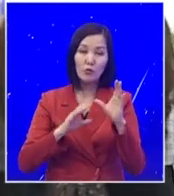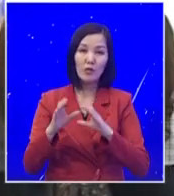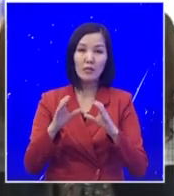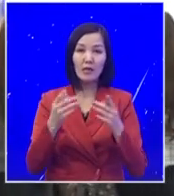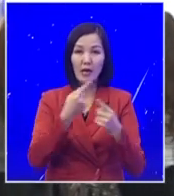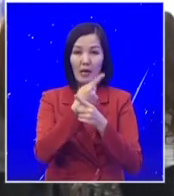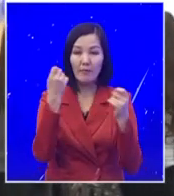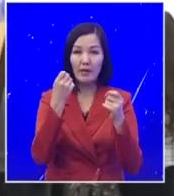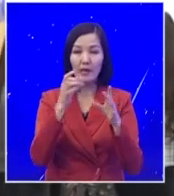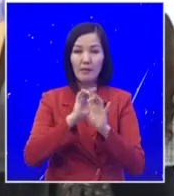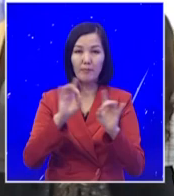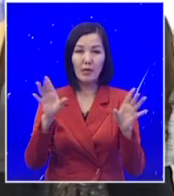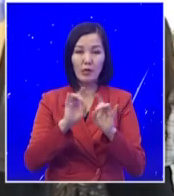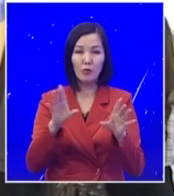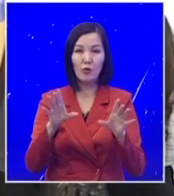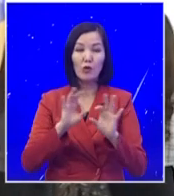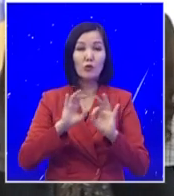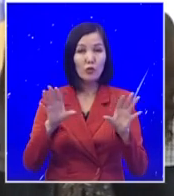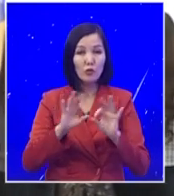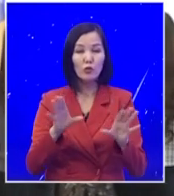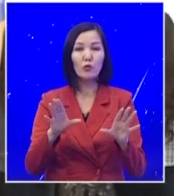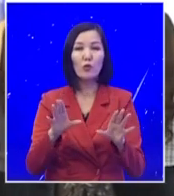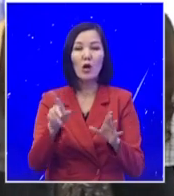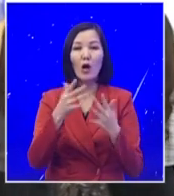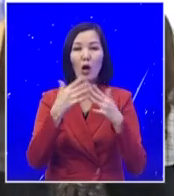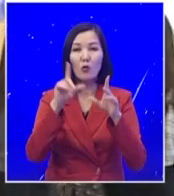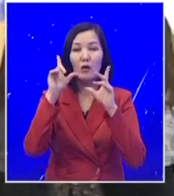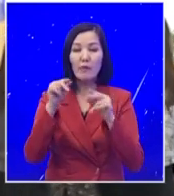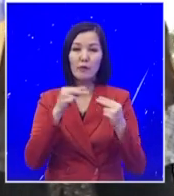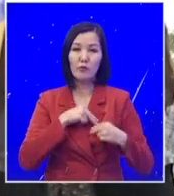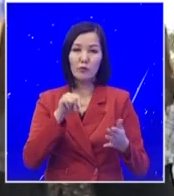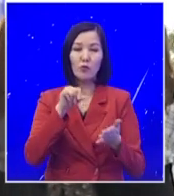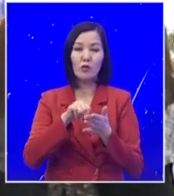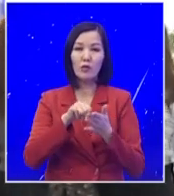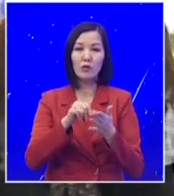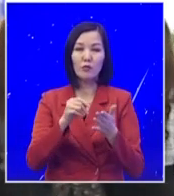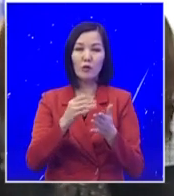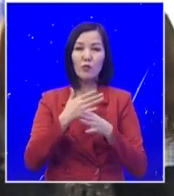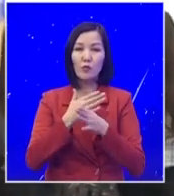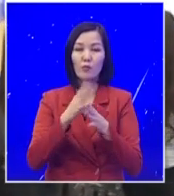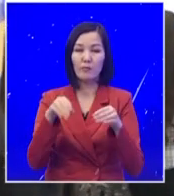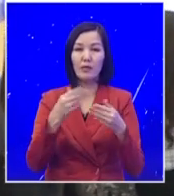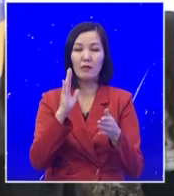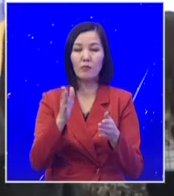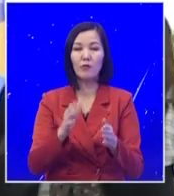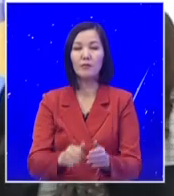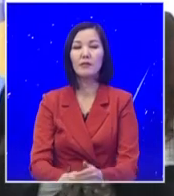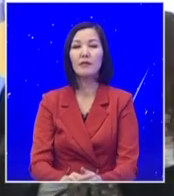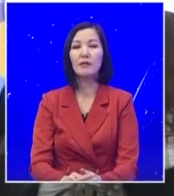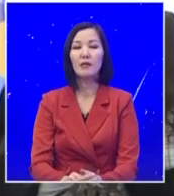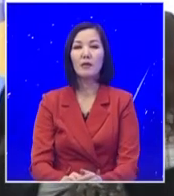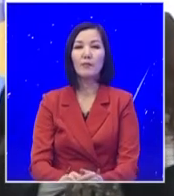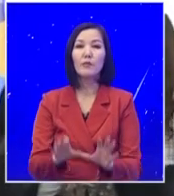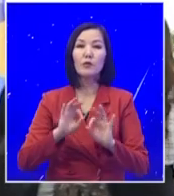беру мақсатында олардың жанында ауылға барып жас маман болуына жәнегі жұмысқа орналасуына үлкен бір себебін тигізеді деген ойдамыз. Ақпараттық